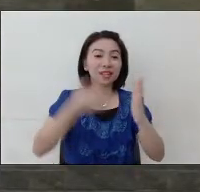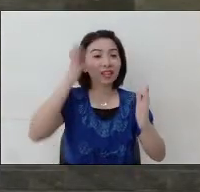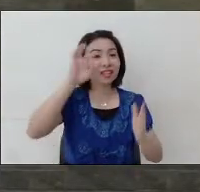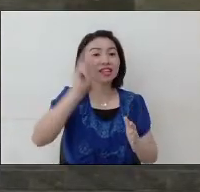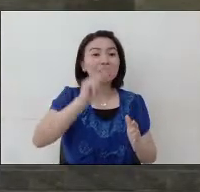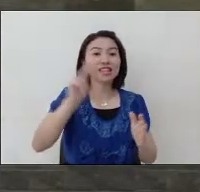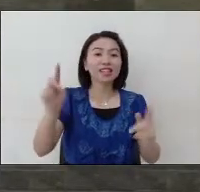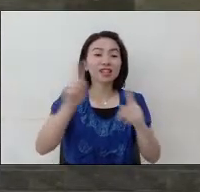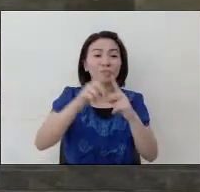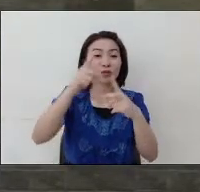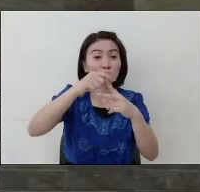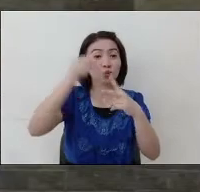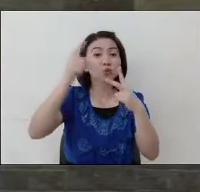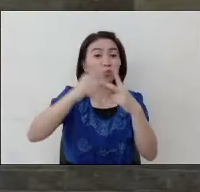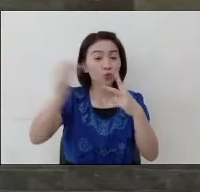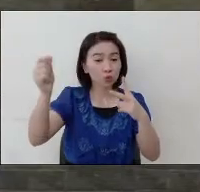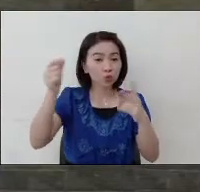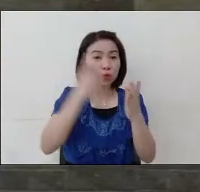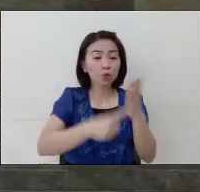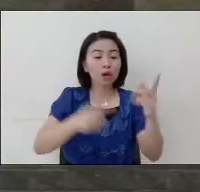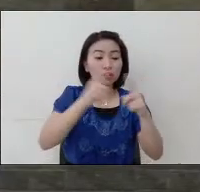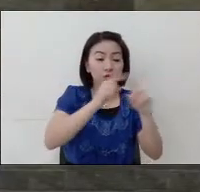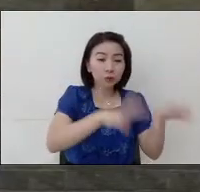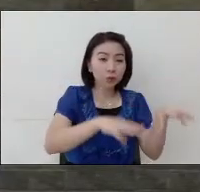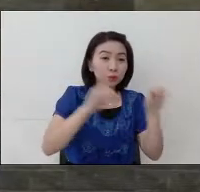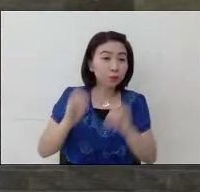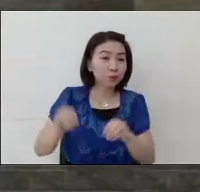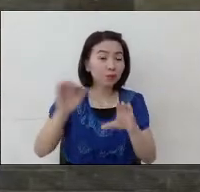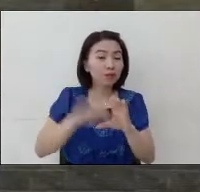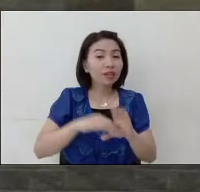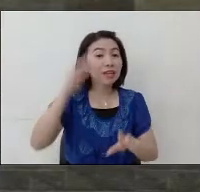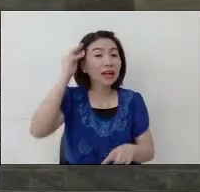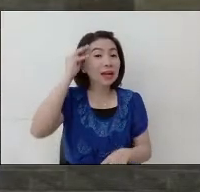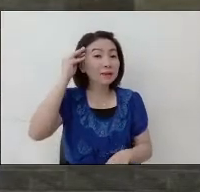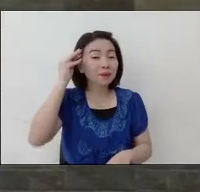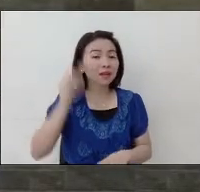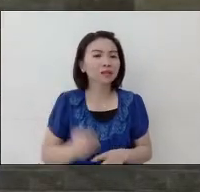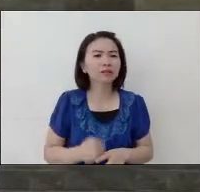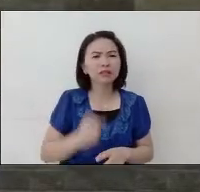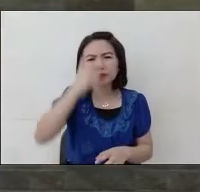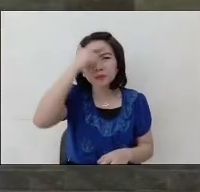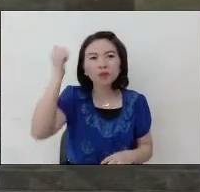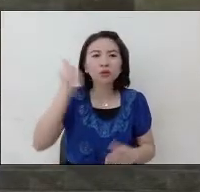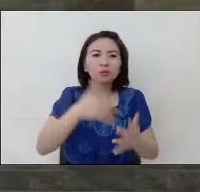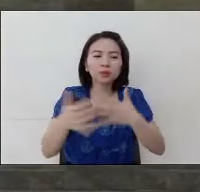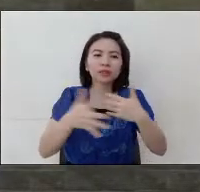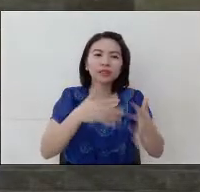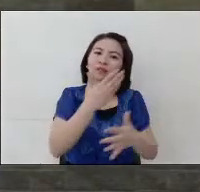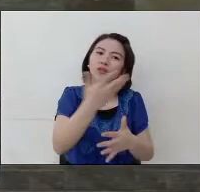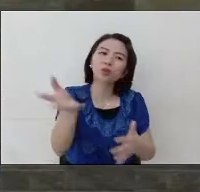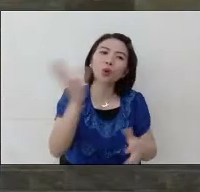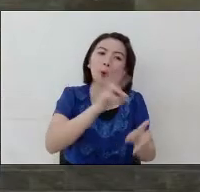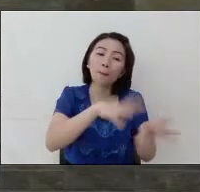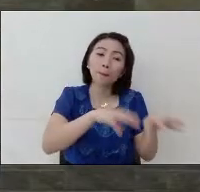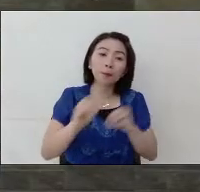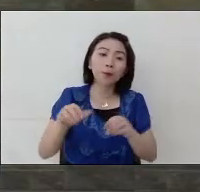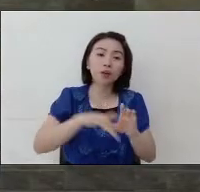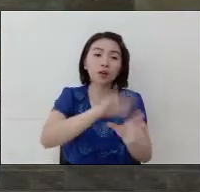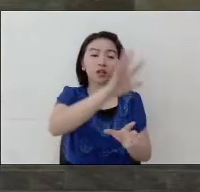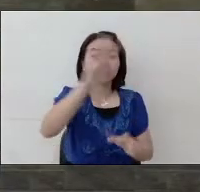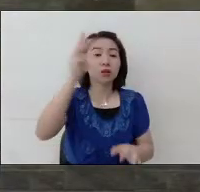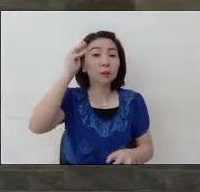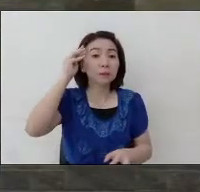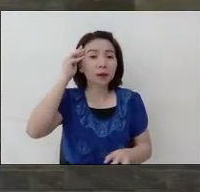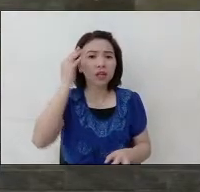Pipiliin niya yung kanyang ilalagay sa mind. Bakit? Kasi kung anong ilalagay mo rito sa iyong mind, yun yung iyong gagawin na